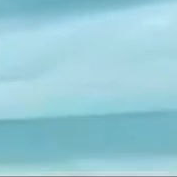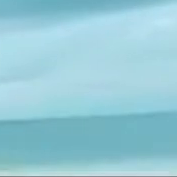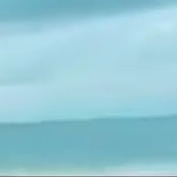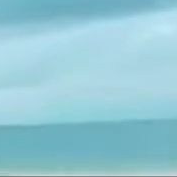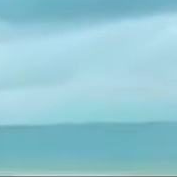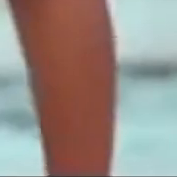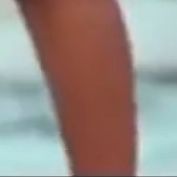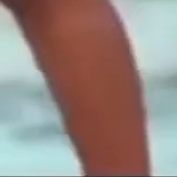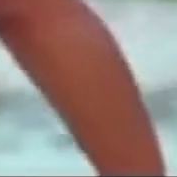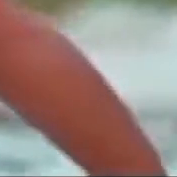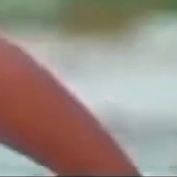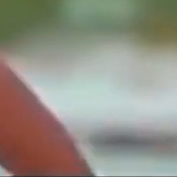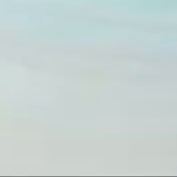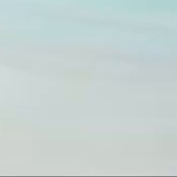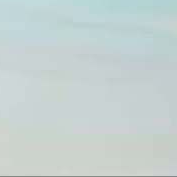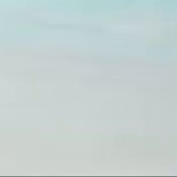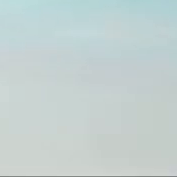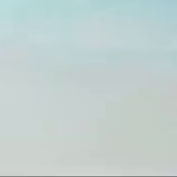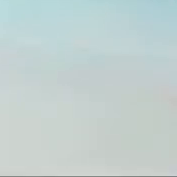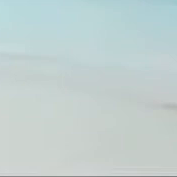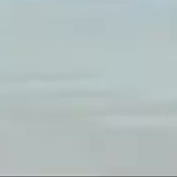Baby, akiamuni kifa.